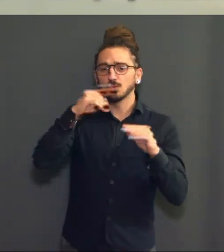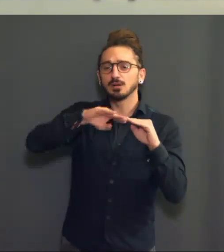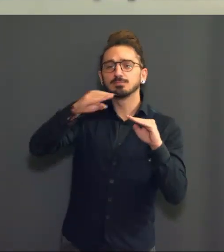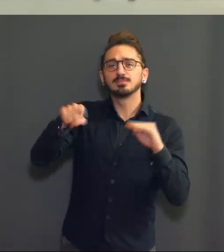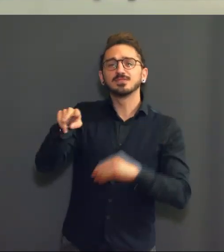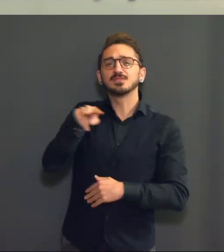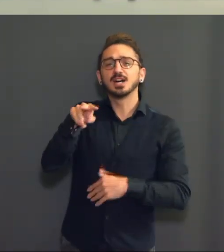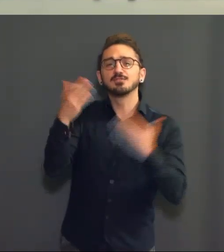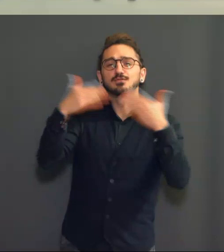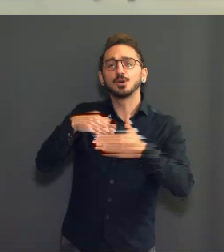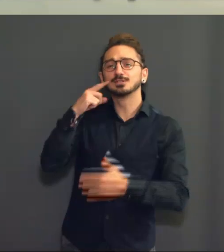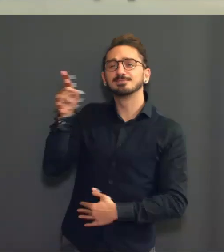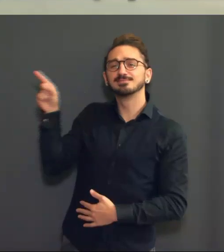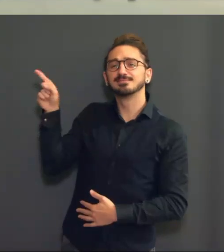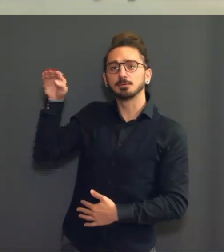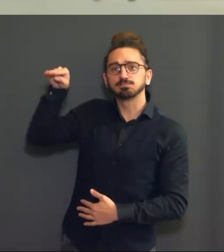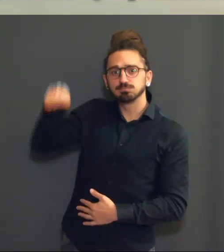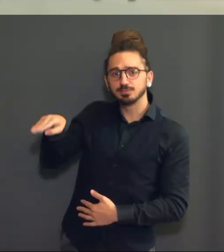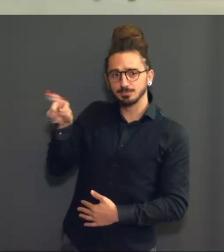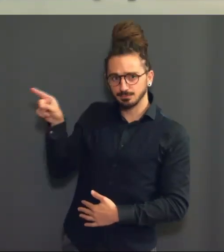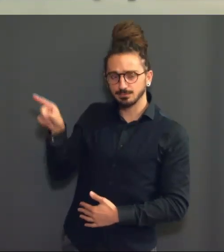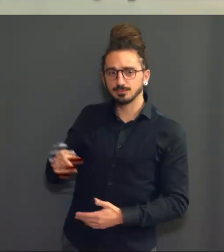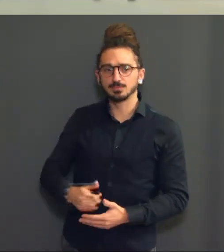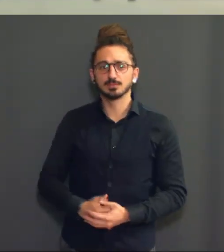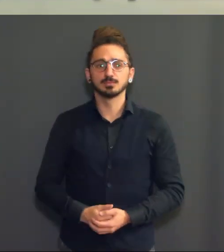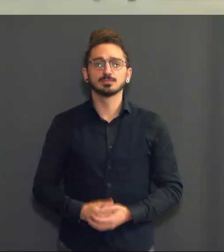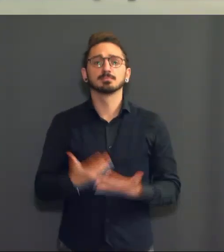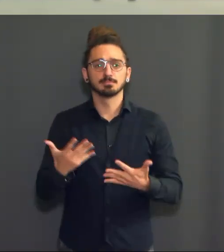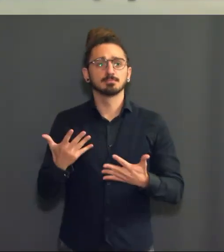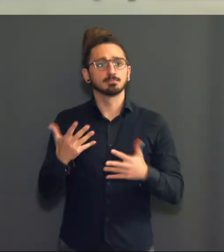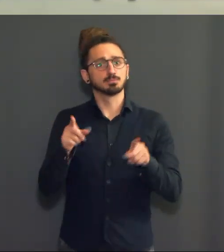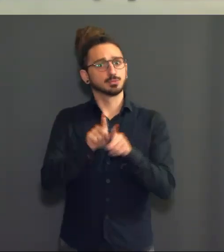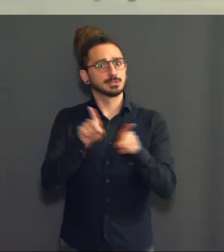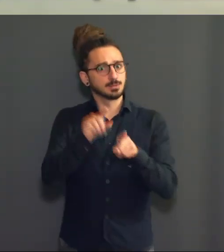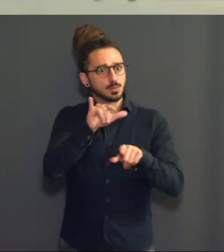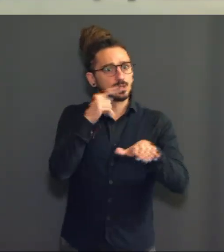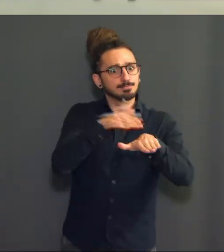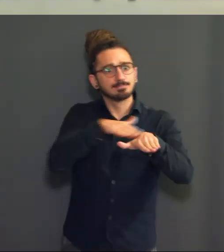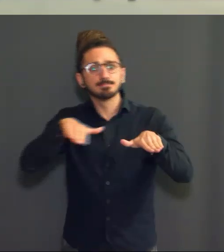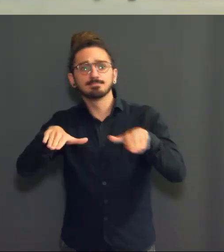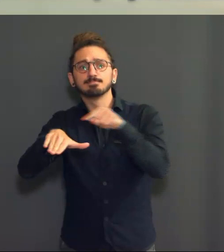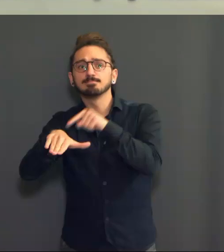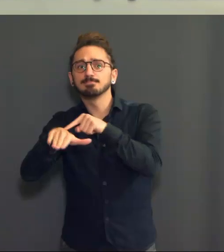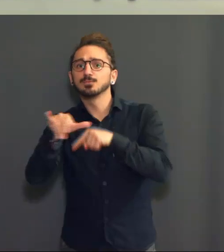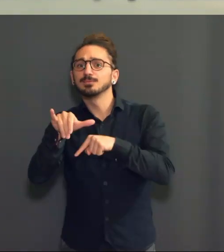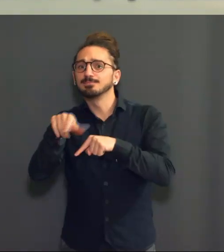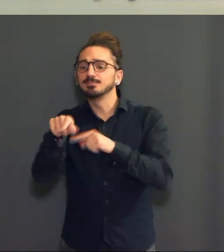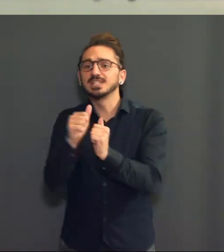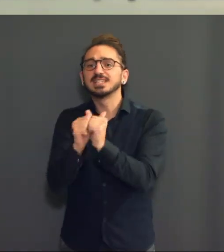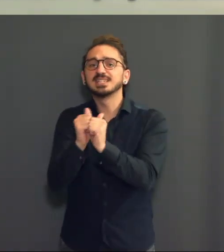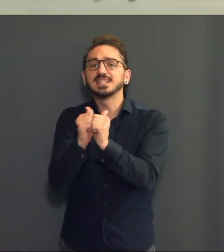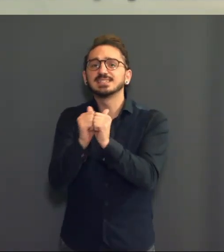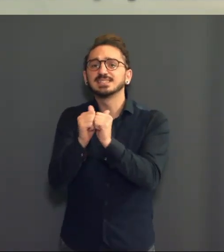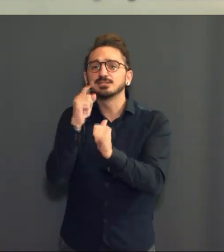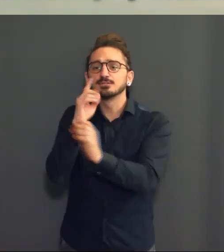faut cependant souligner que nous avons eu au même moment une diminution drastique du nombre de tests effectués. Il a diminué pratiquement d'un